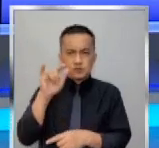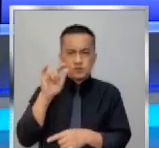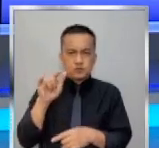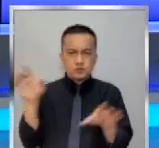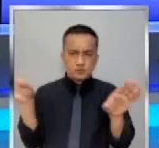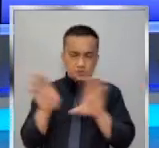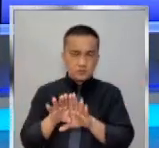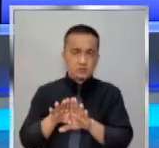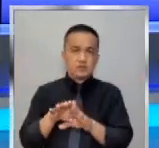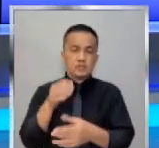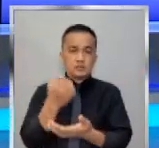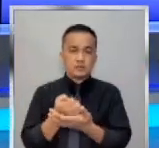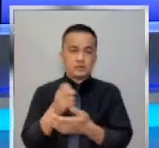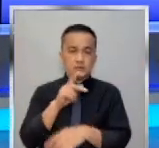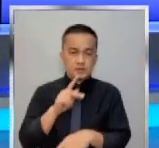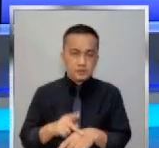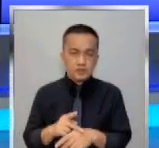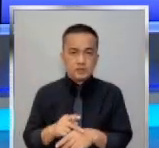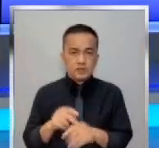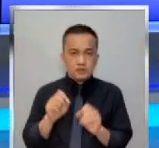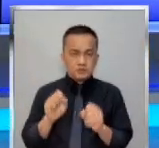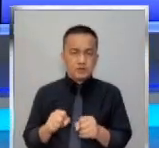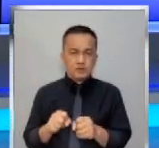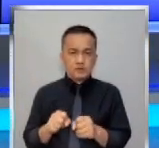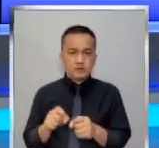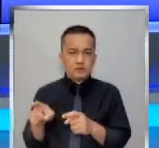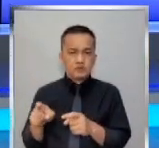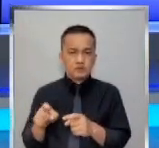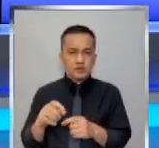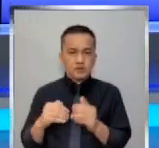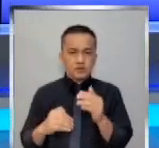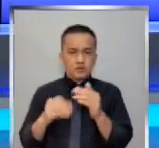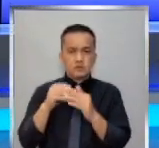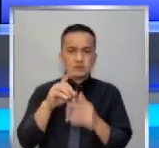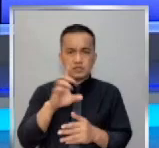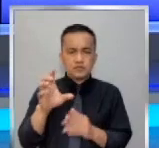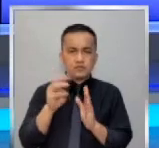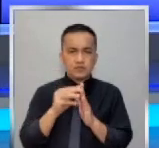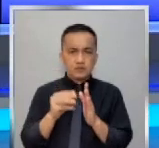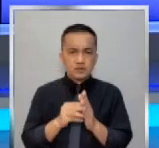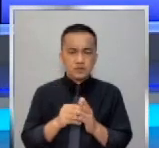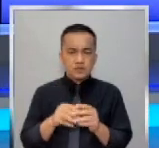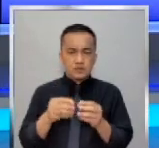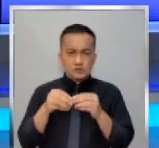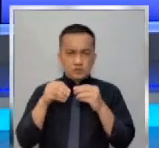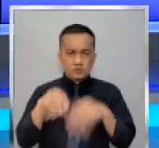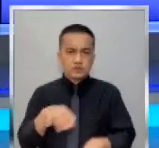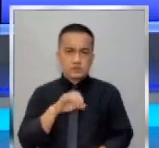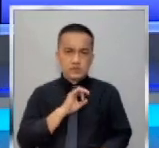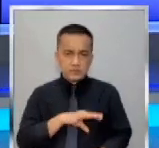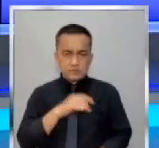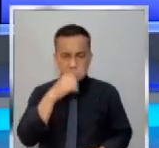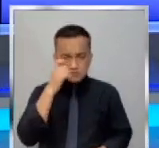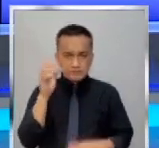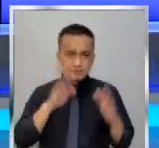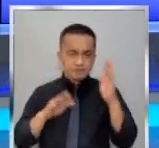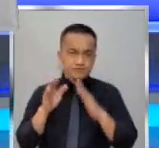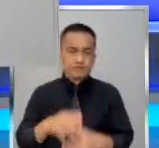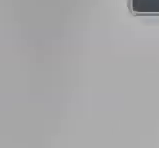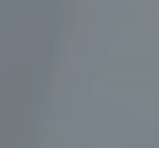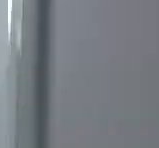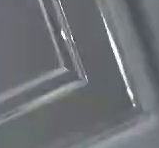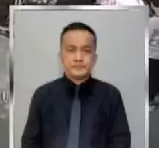bansa. Posible raw kasing umabot sa 100 milyong piso na walang kita dahil sa aberya. Yan ang tinutukan ni Bob